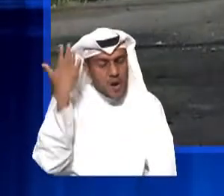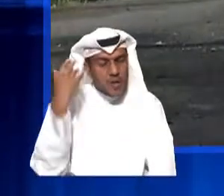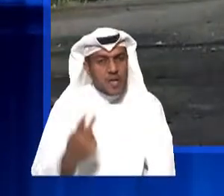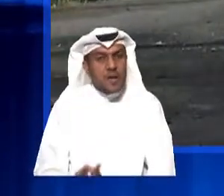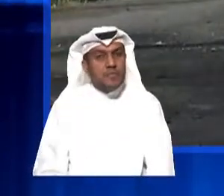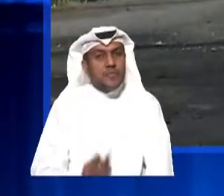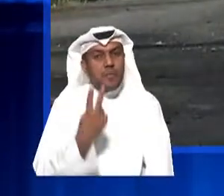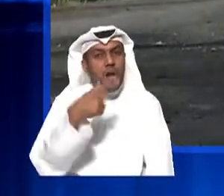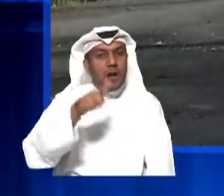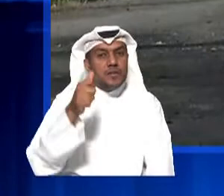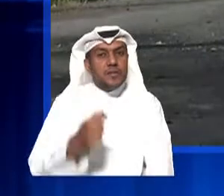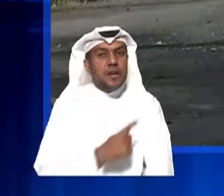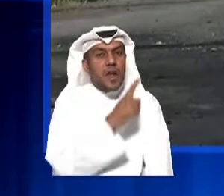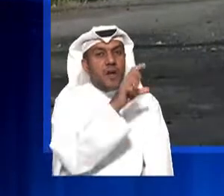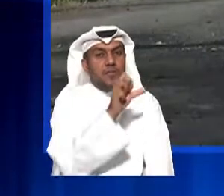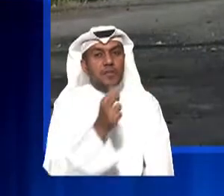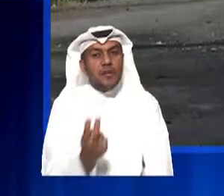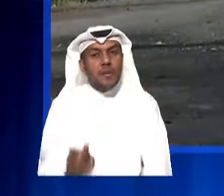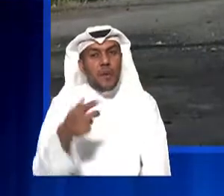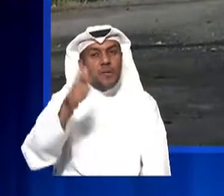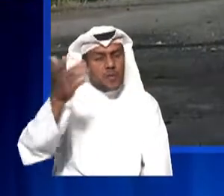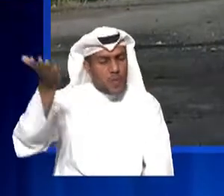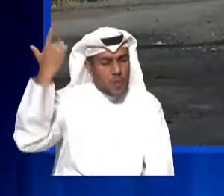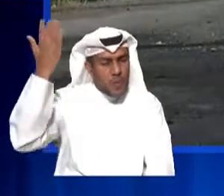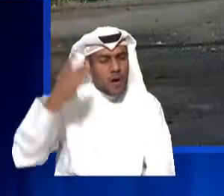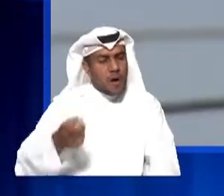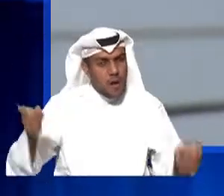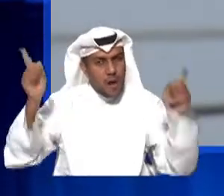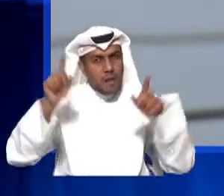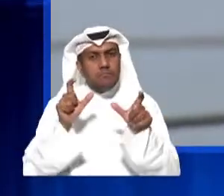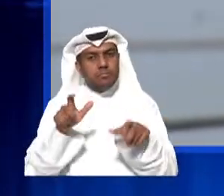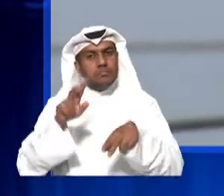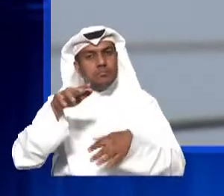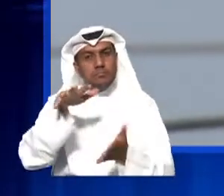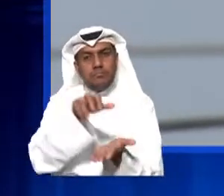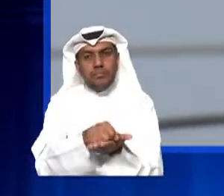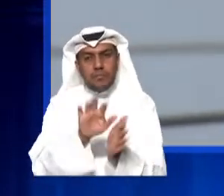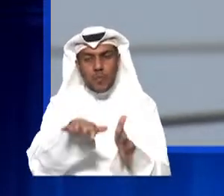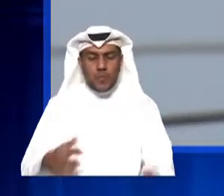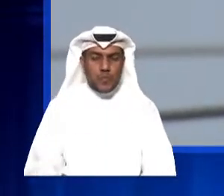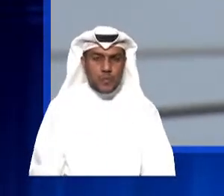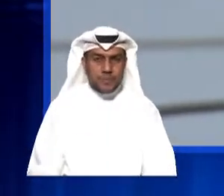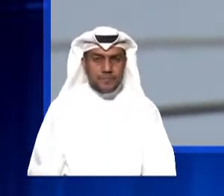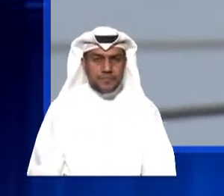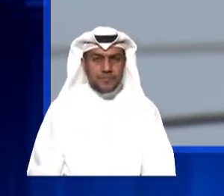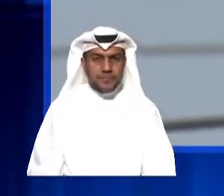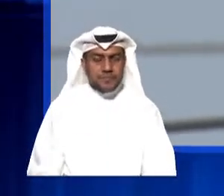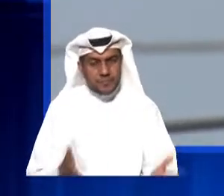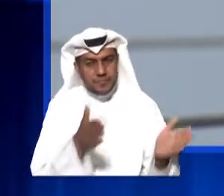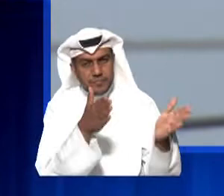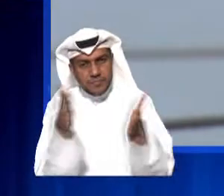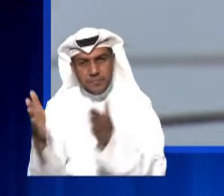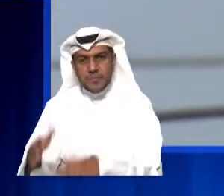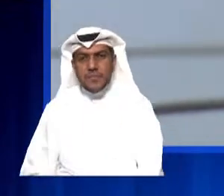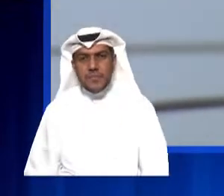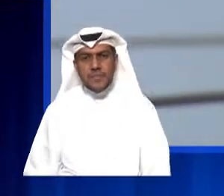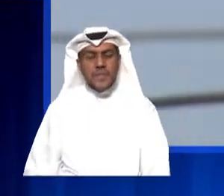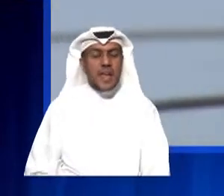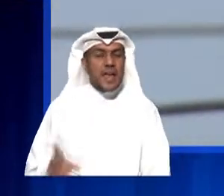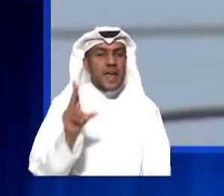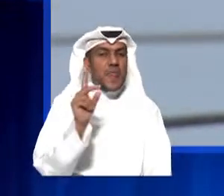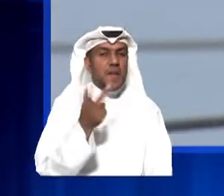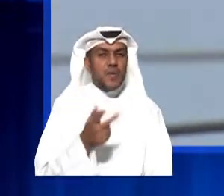1967. في مجمل الأحوال هناك فرحة قيمت على الفلسطينيين على اختلاف مشاربهم أمام